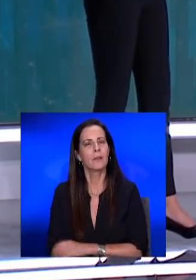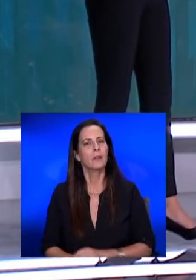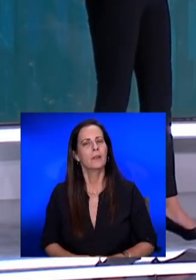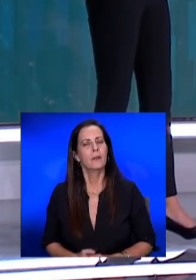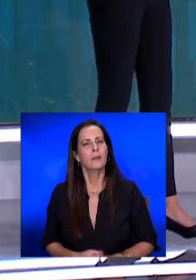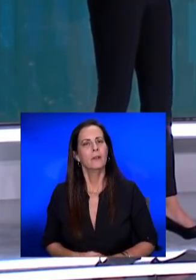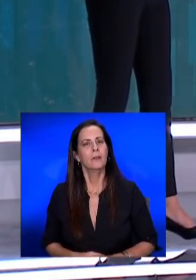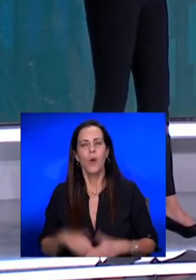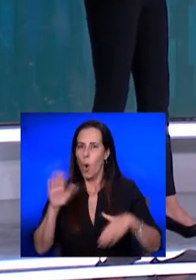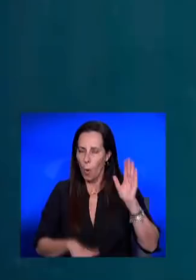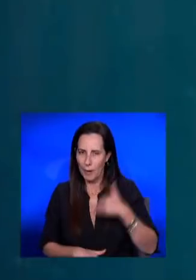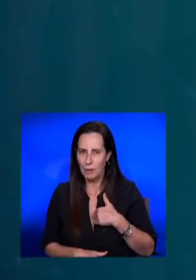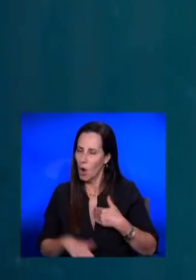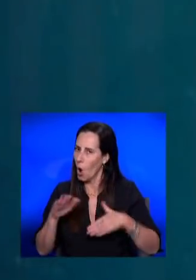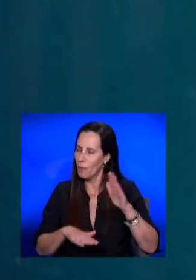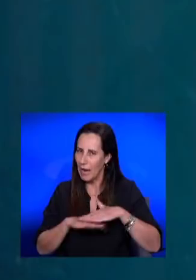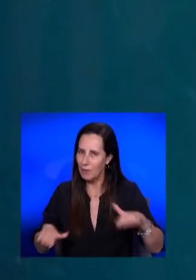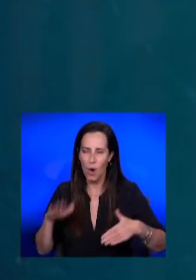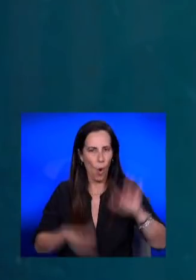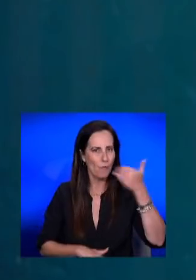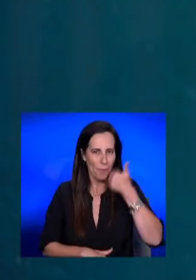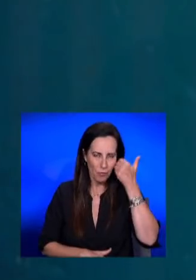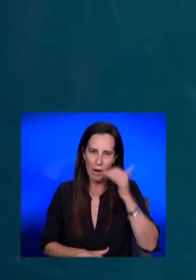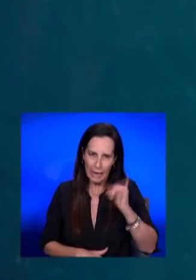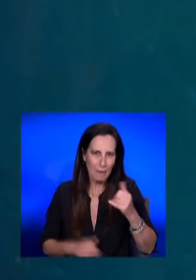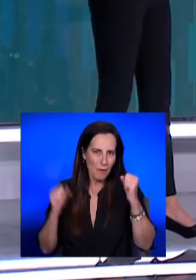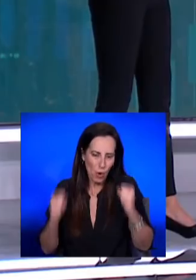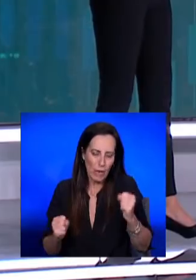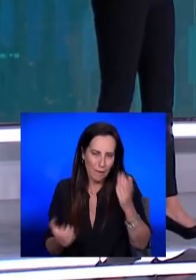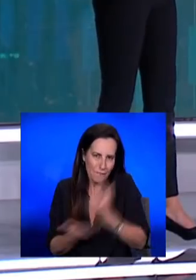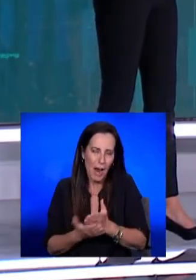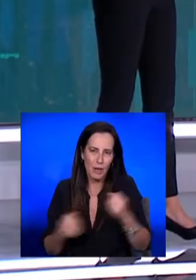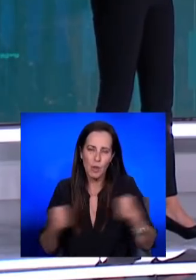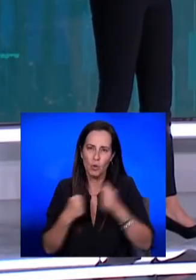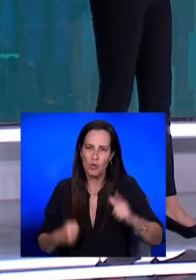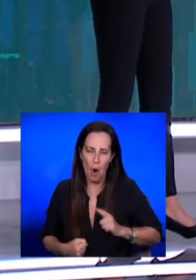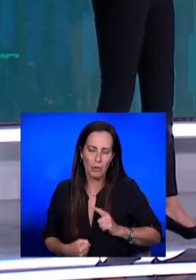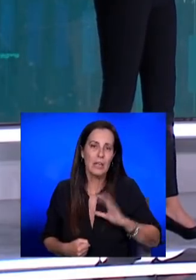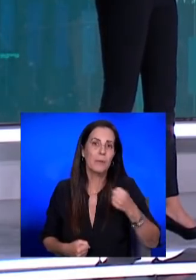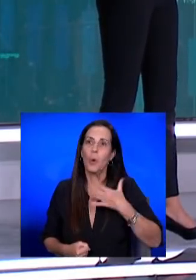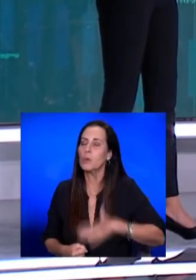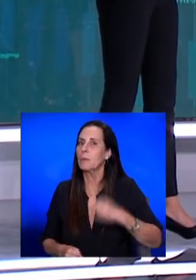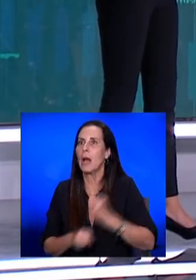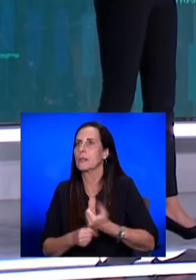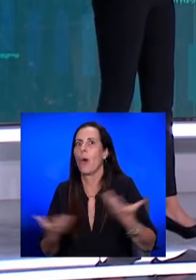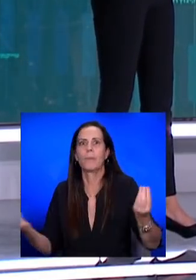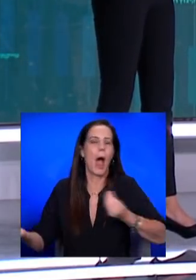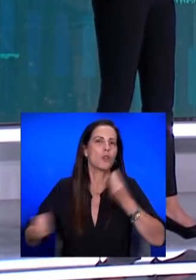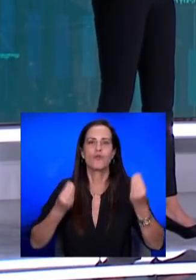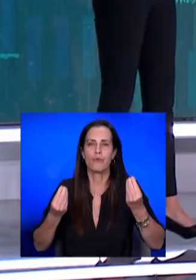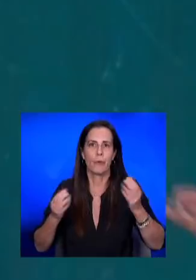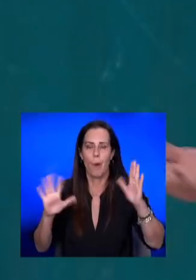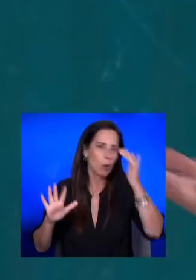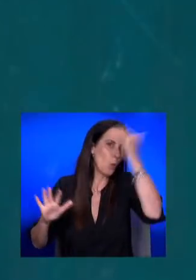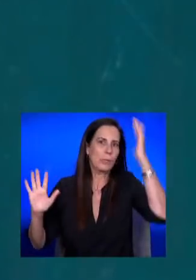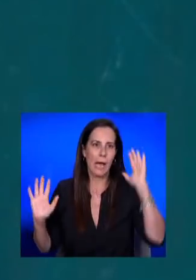תמיר, רובנו, רוב הילדים, רוב המבוגרים, מבוטחים בביטוחי תאונות אישיות, אלא אם אנחנו מתכוונים לעסוק בפעילויות אקסטרימיות